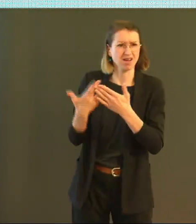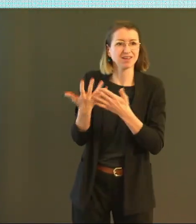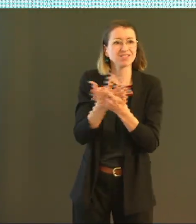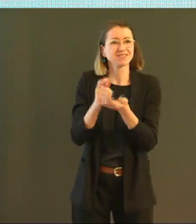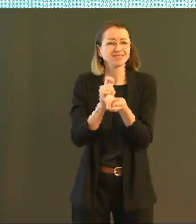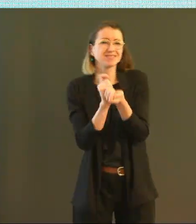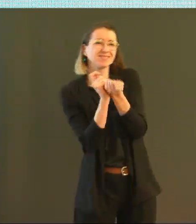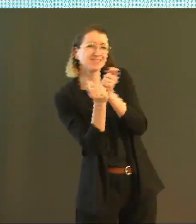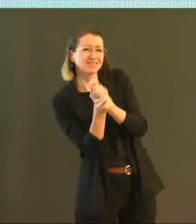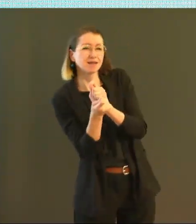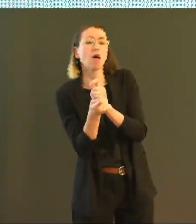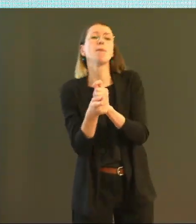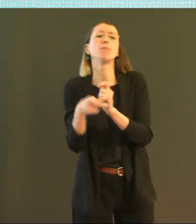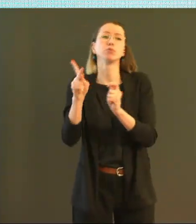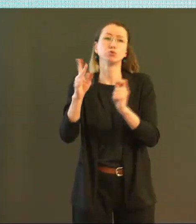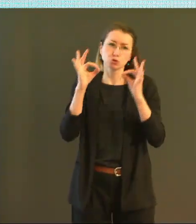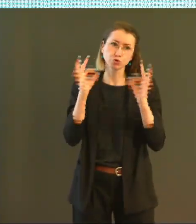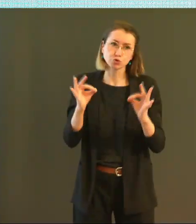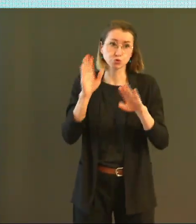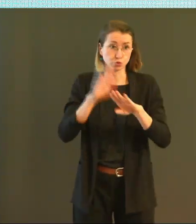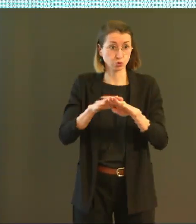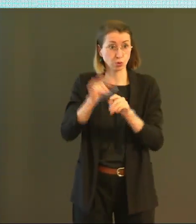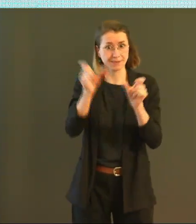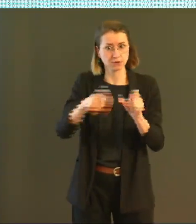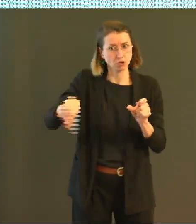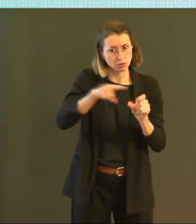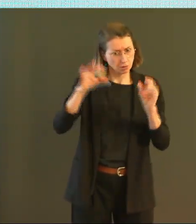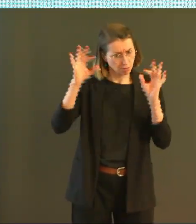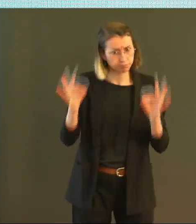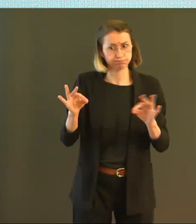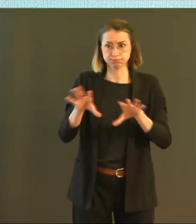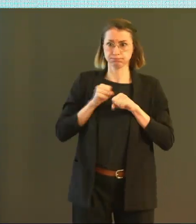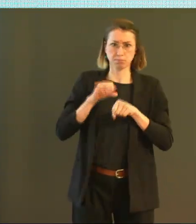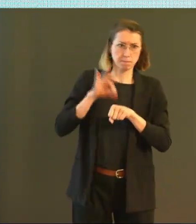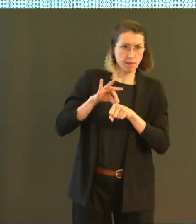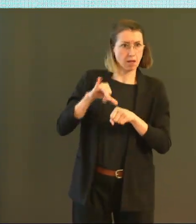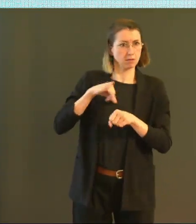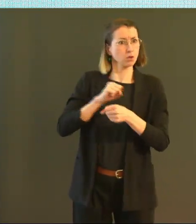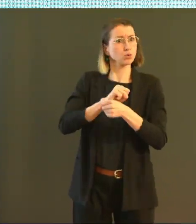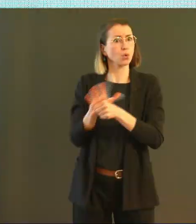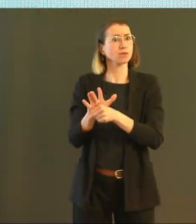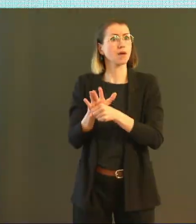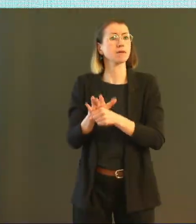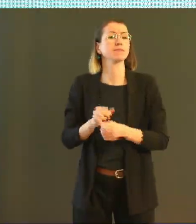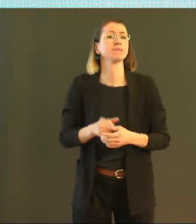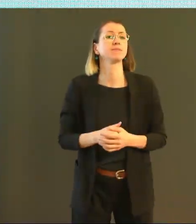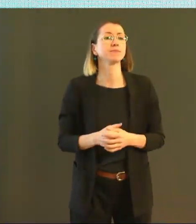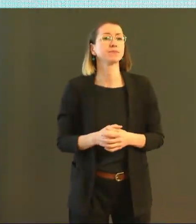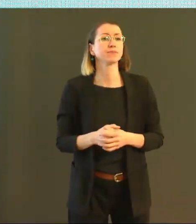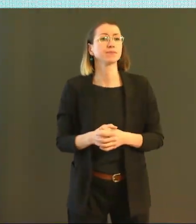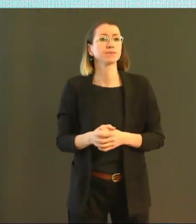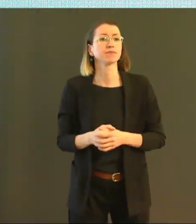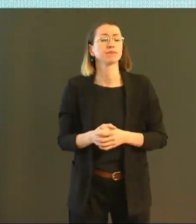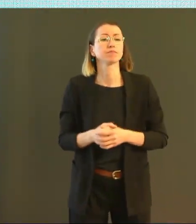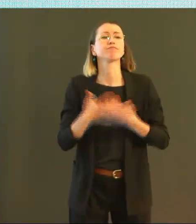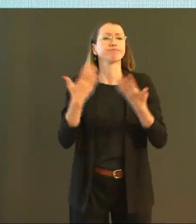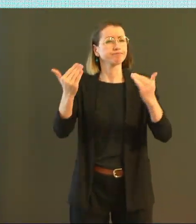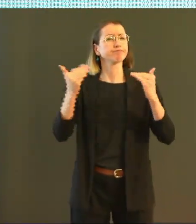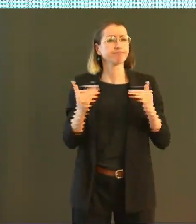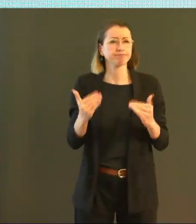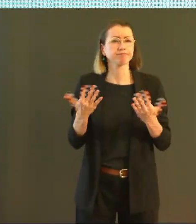de du coc vite par ailleurs nous souhaitons vous donner quelques informations concernant les indicateurs